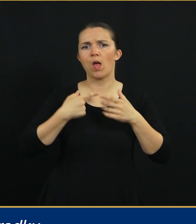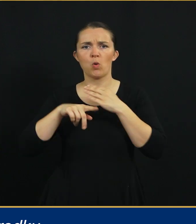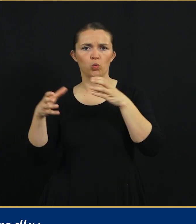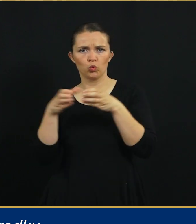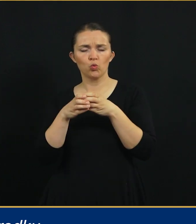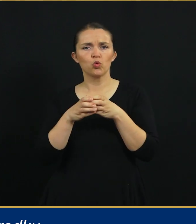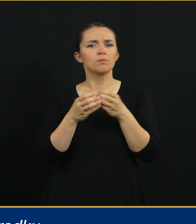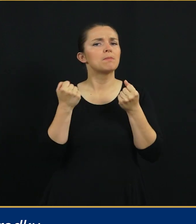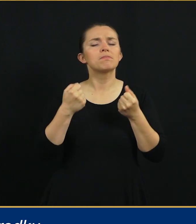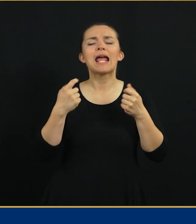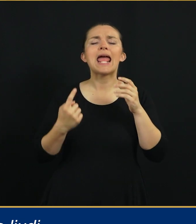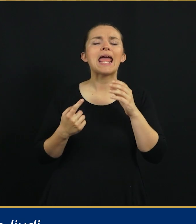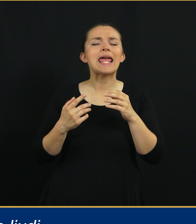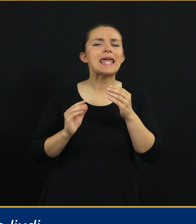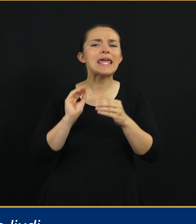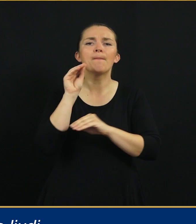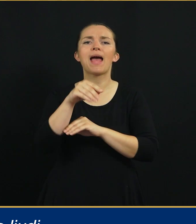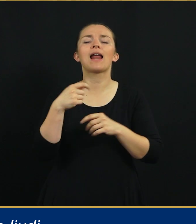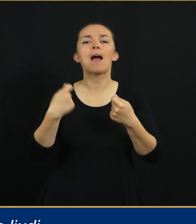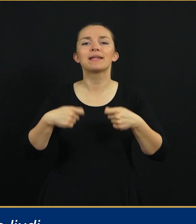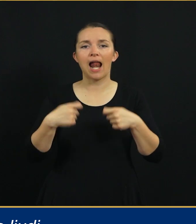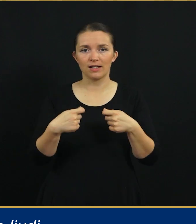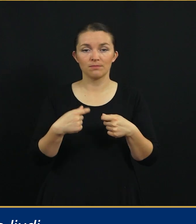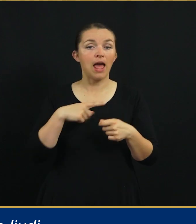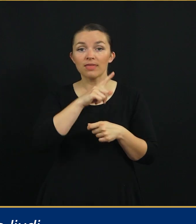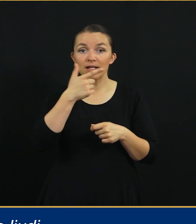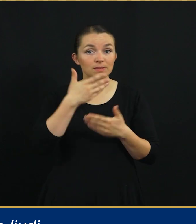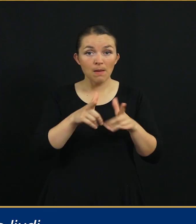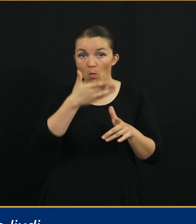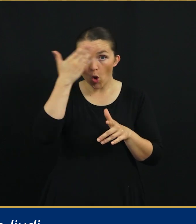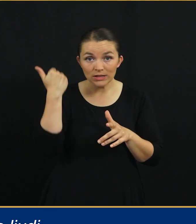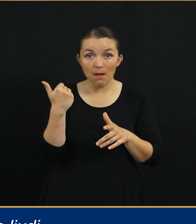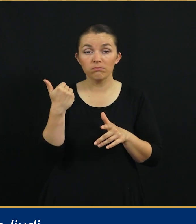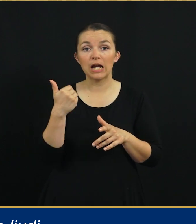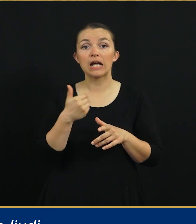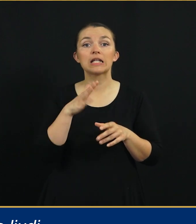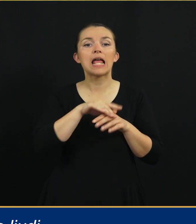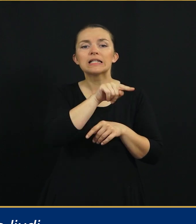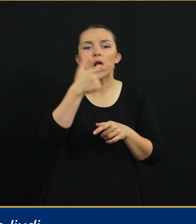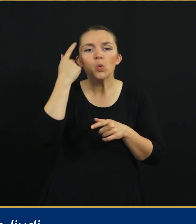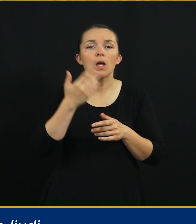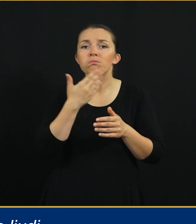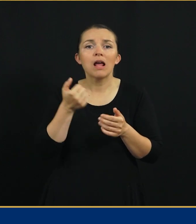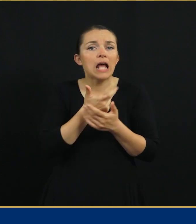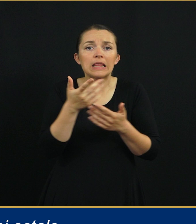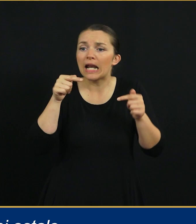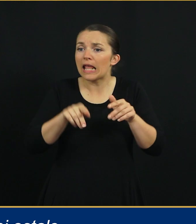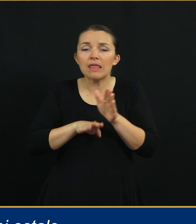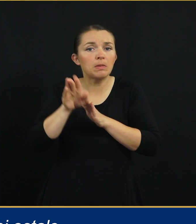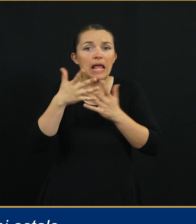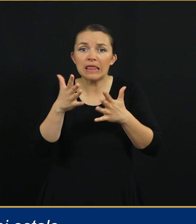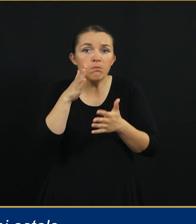družbi hiperkapitalizma, nikoli ne smemo pozabiti na ljudi, brez katerih tega napredka ne bi mogli doseči.